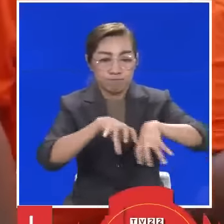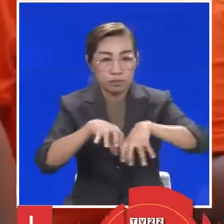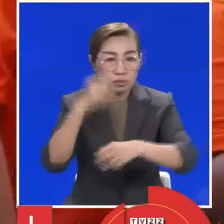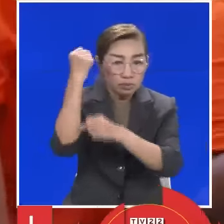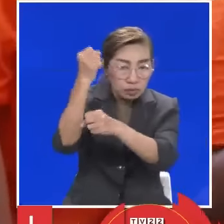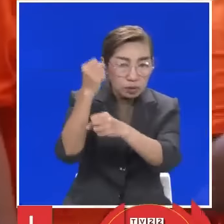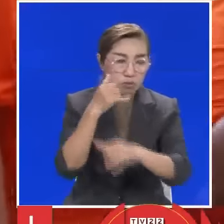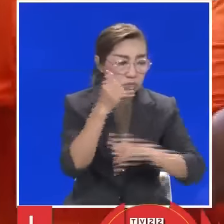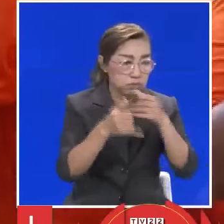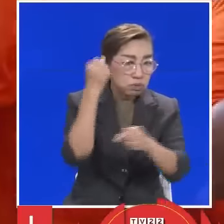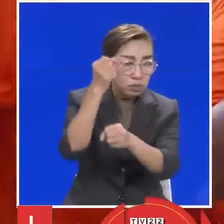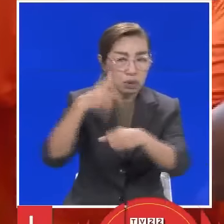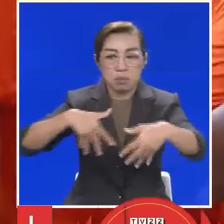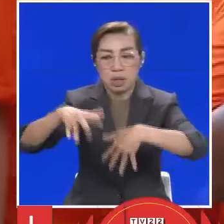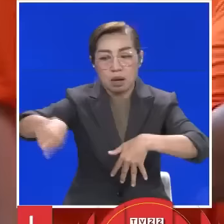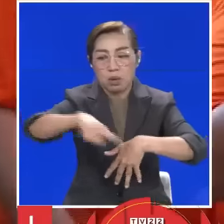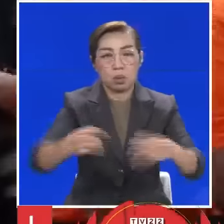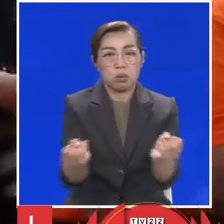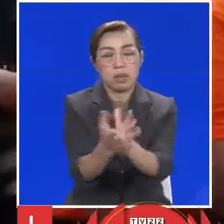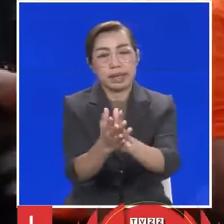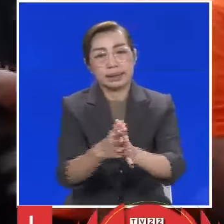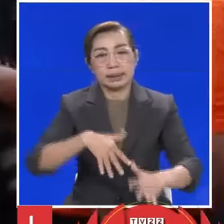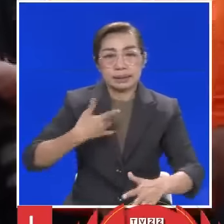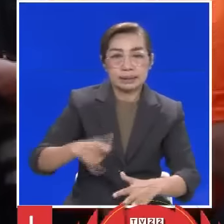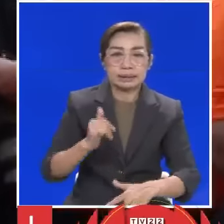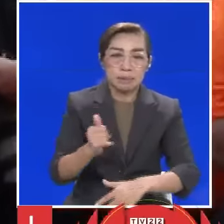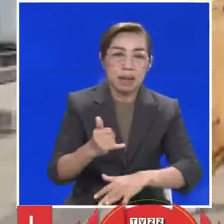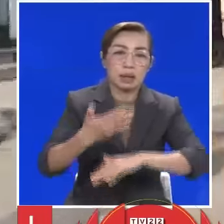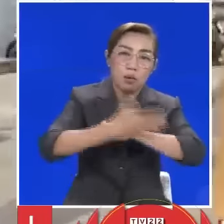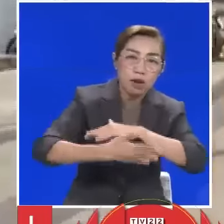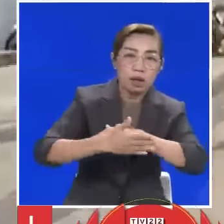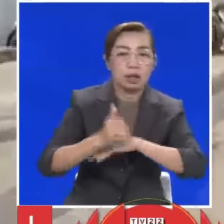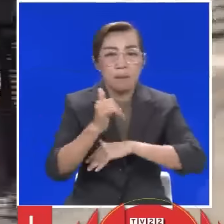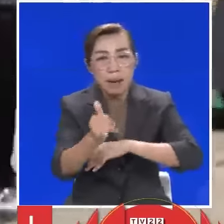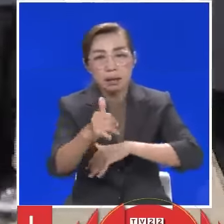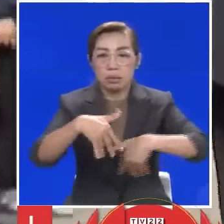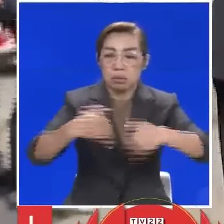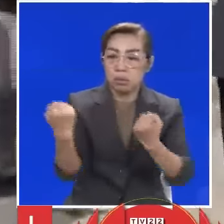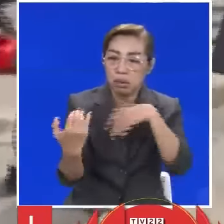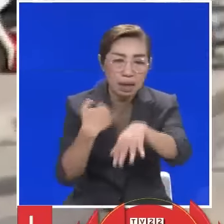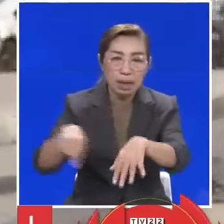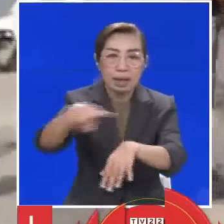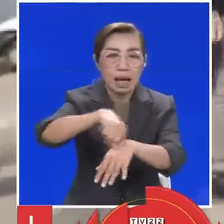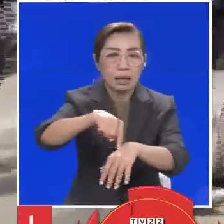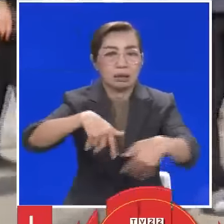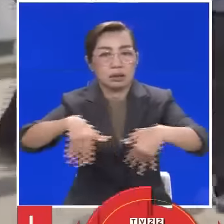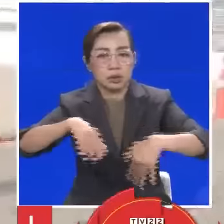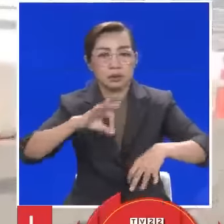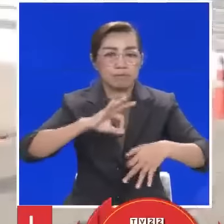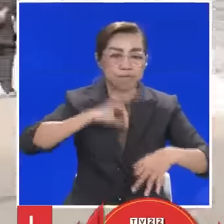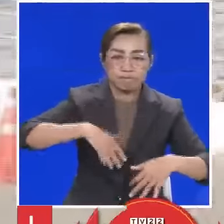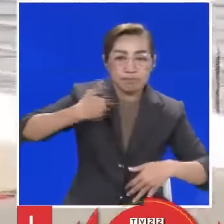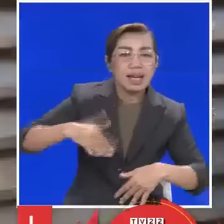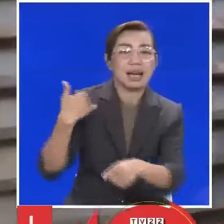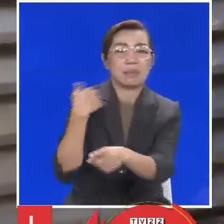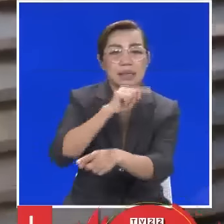ก่อให้เกิดความไม่สะดวกแก่ประชาชนที่จะใช้ที่สาธารณะอันเป็นที่ชุมนุมหรือทำให้ผู้อื่นได้รับความเดือดร้อนเกิน